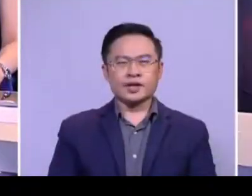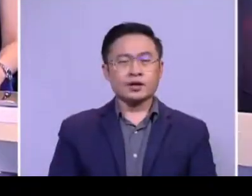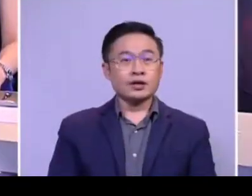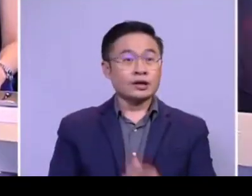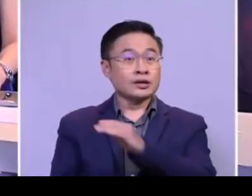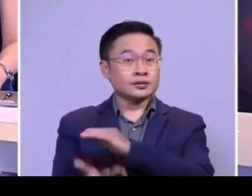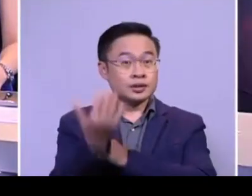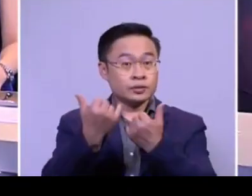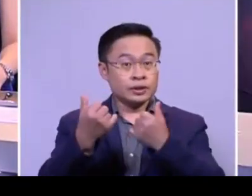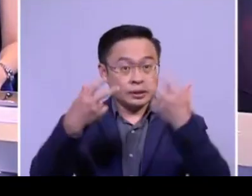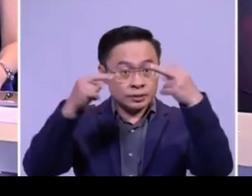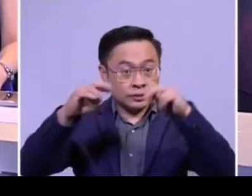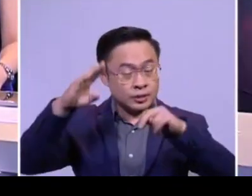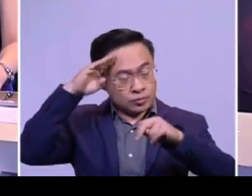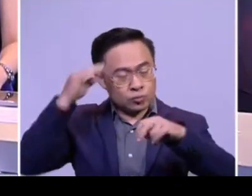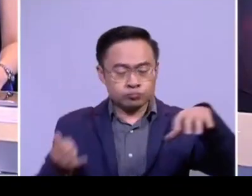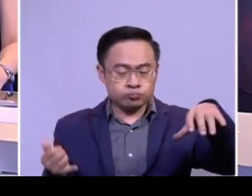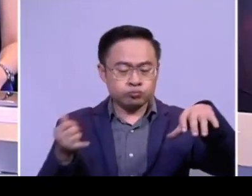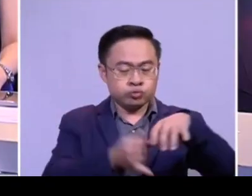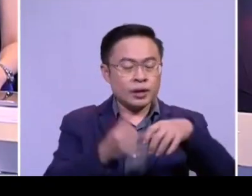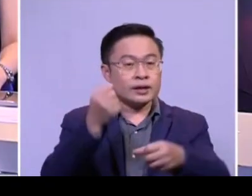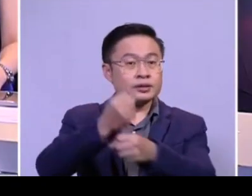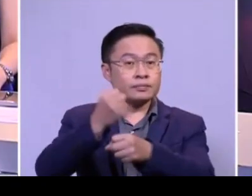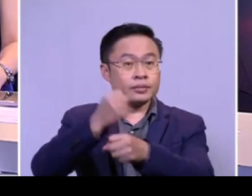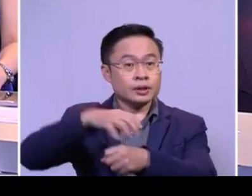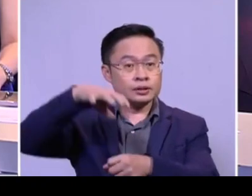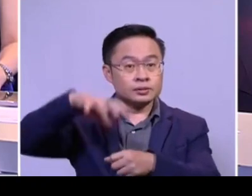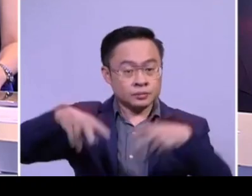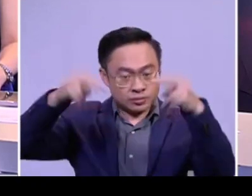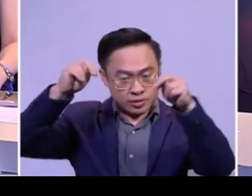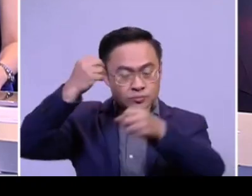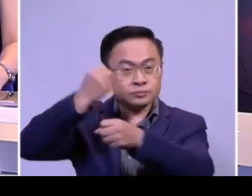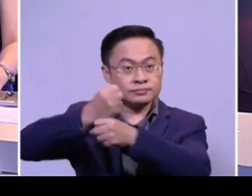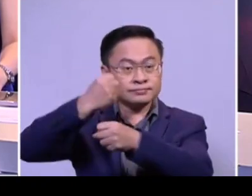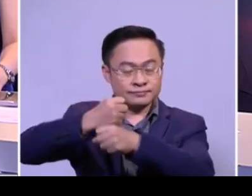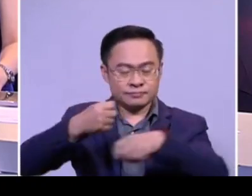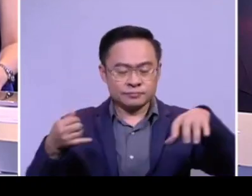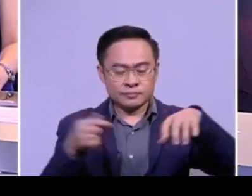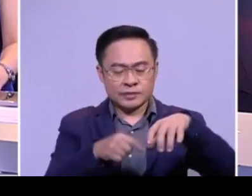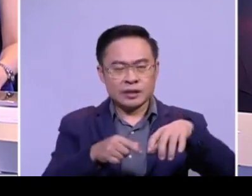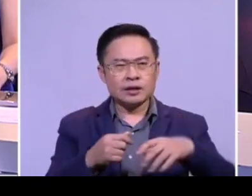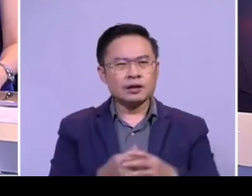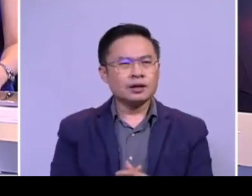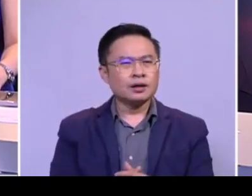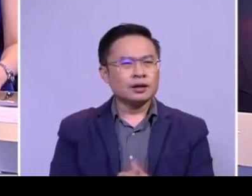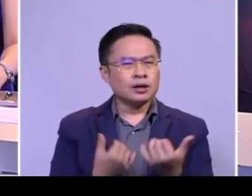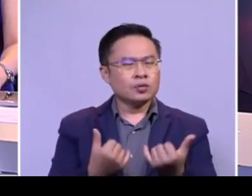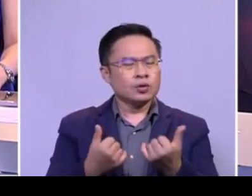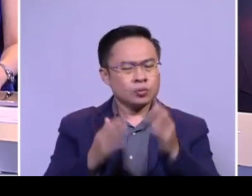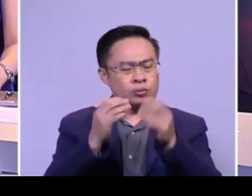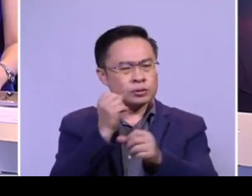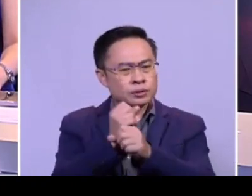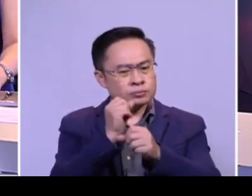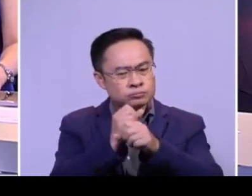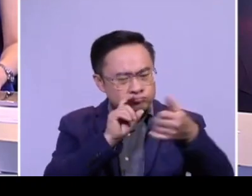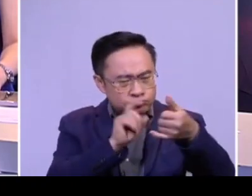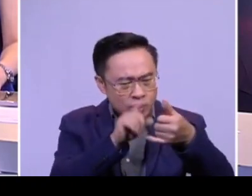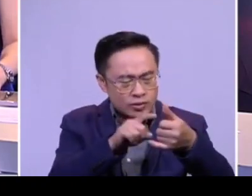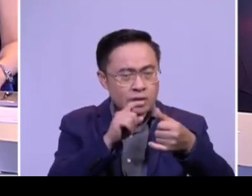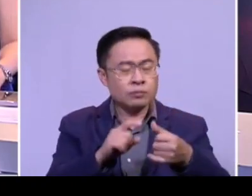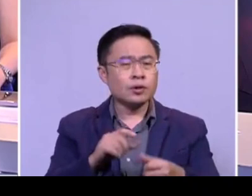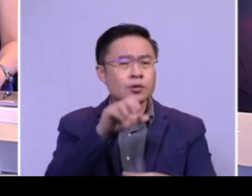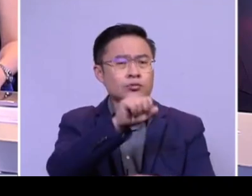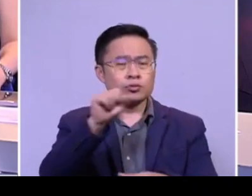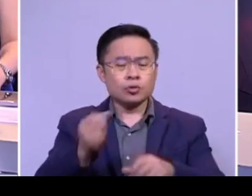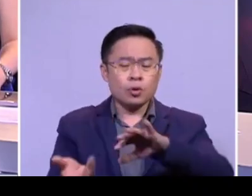เช้าวันนี้ท่านนายกรัฐมนตรีเข้าปฏิบัติหน้าที่ที่ทำเนียบรัฐบาลนะคะทีนี้สื่อก็ไปรุมถามจี้เรื่องของการยุบสภาท่านนายก